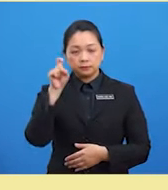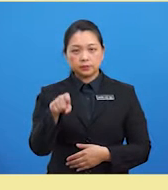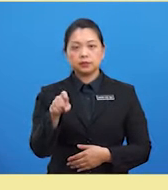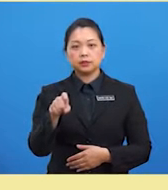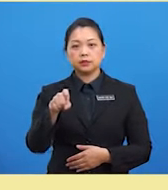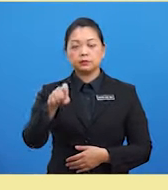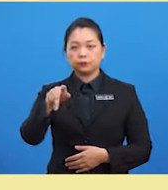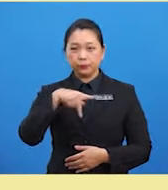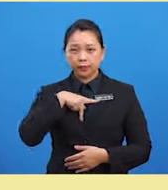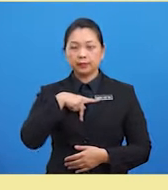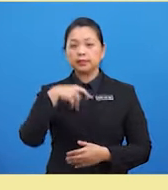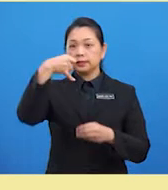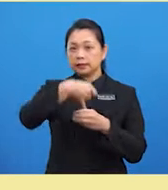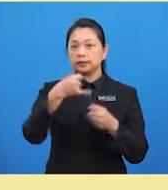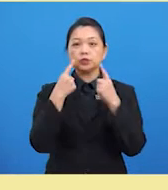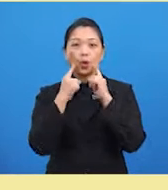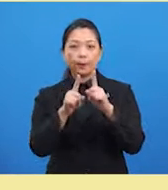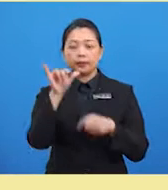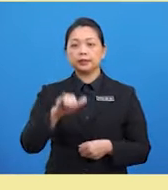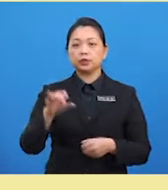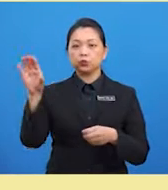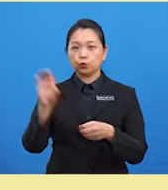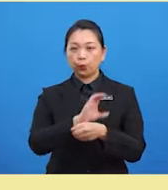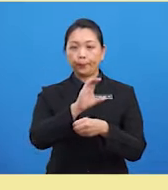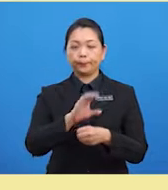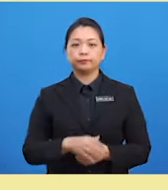isi jawapan yang mencukupi.